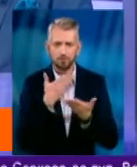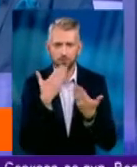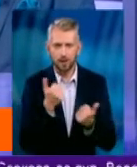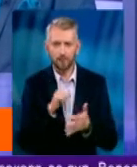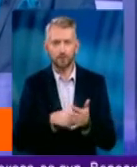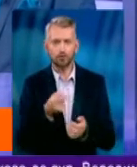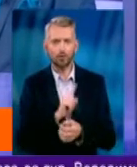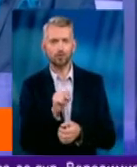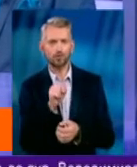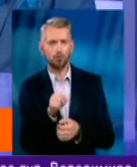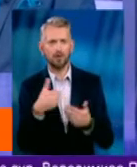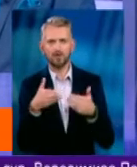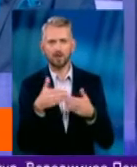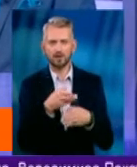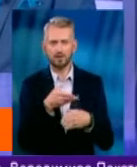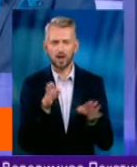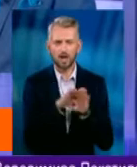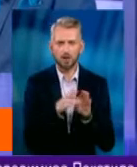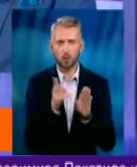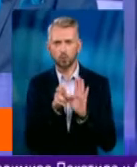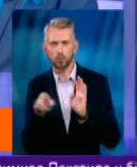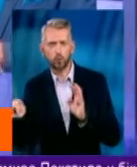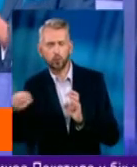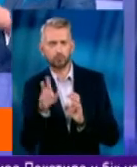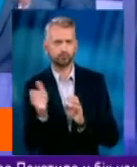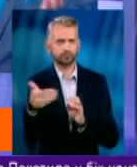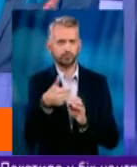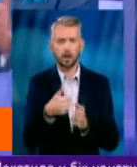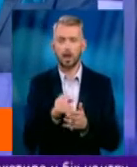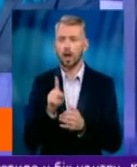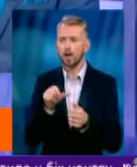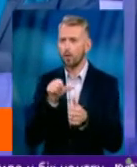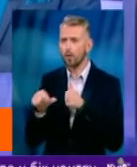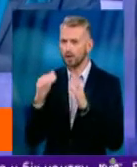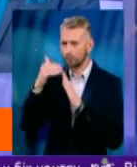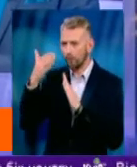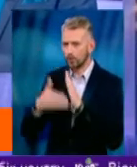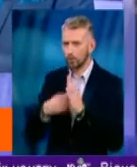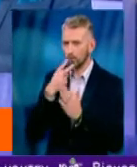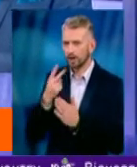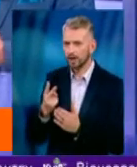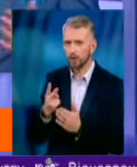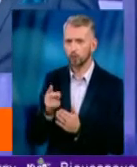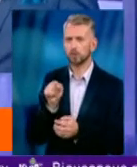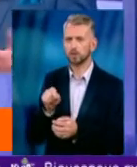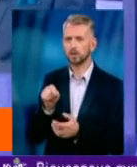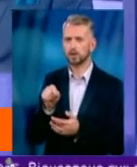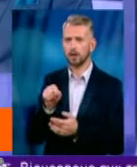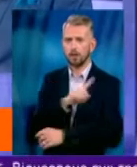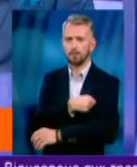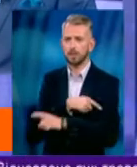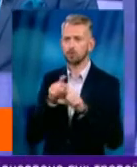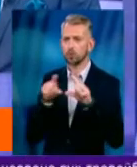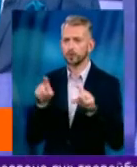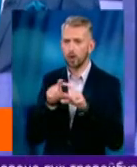того, що там вхід закритий, зайти треба з іншої сторони. Ну, але окрім зовнішнього вигляду, відповідно, ці медичні